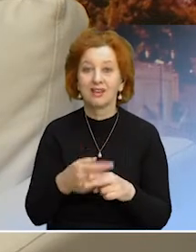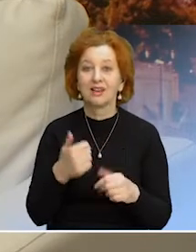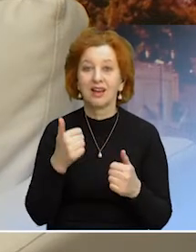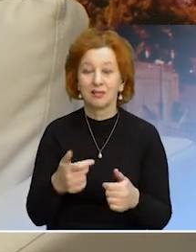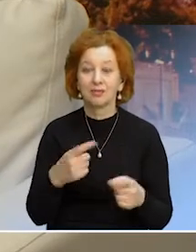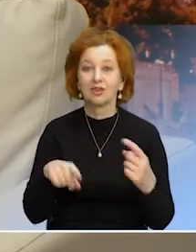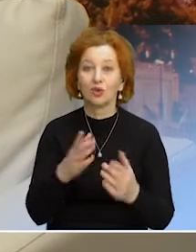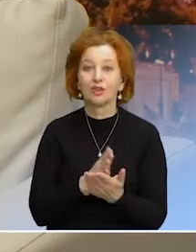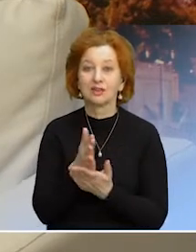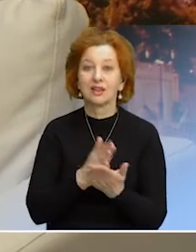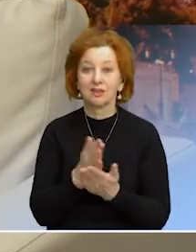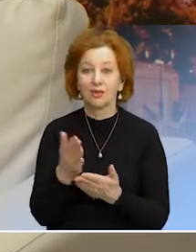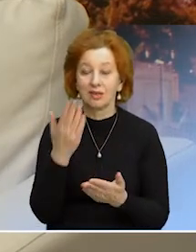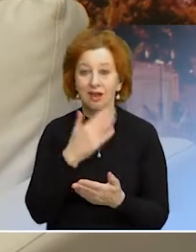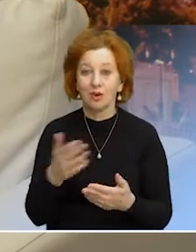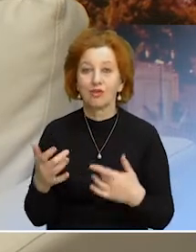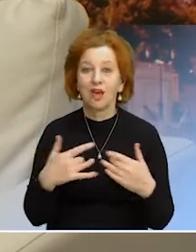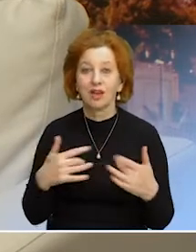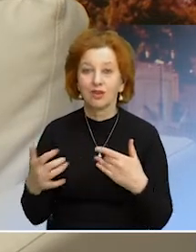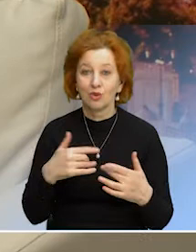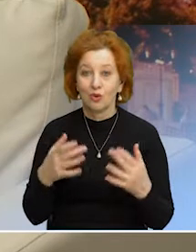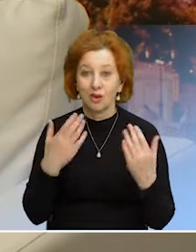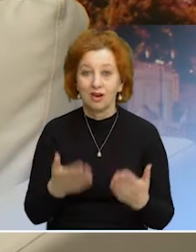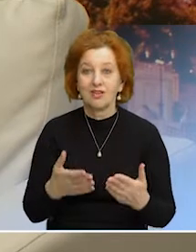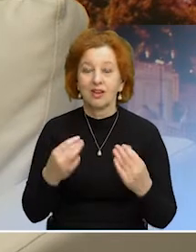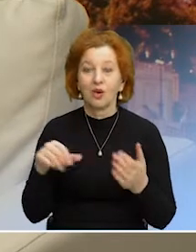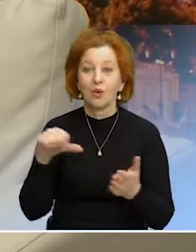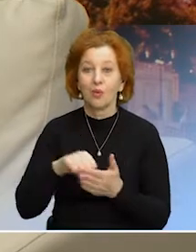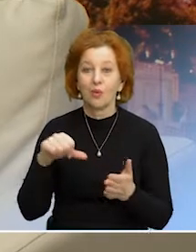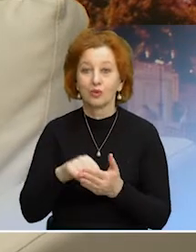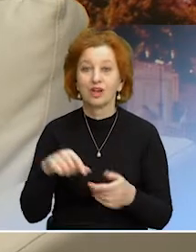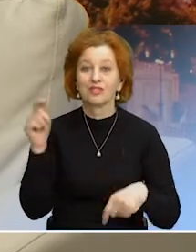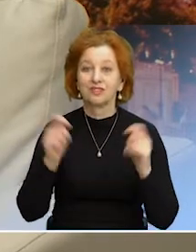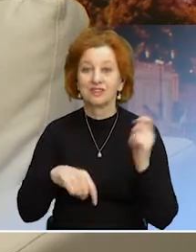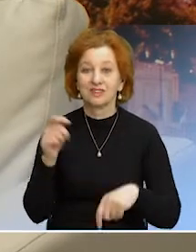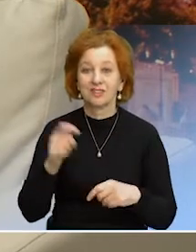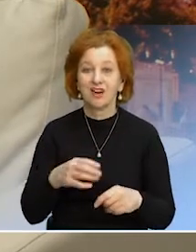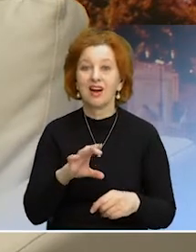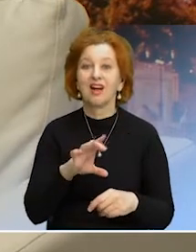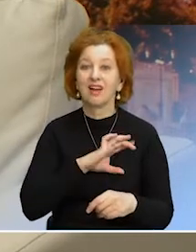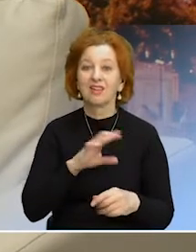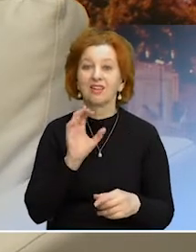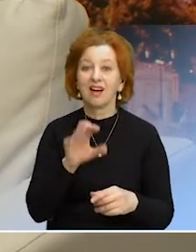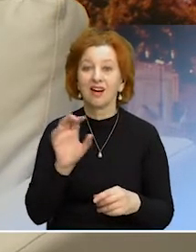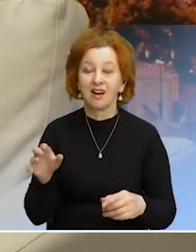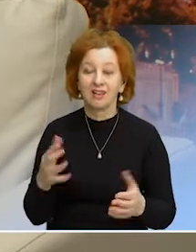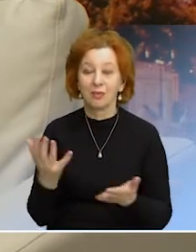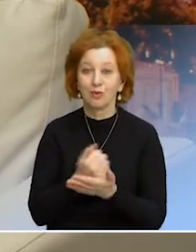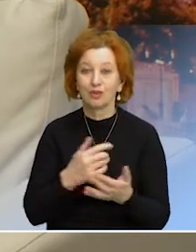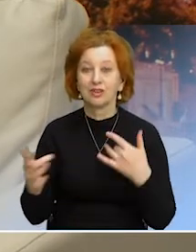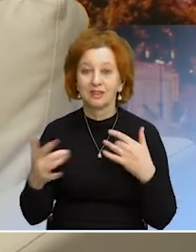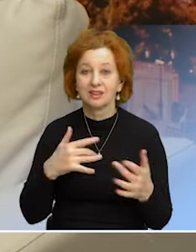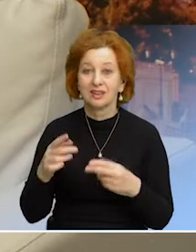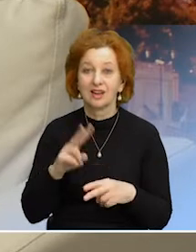и количество заслуженных народных актеров, это и участие в фестивалях, эти награды, которые получает театр.